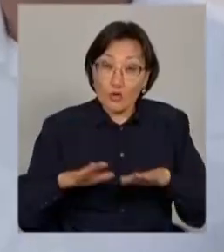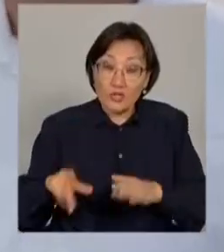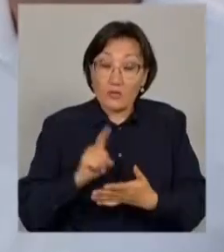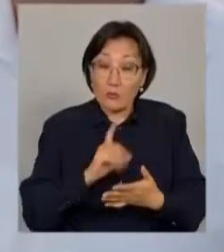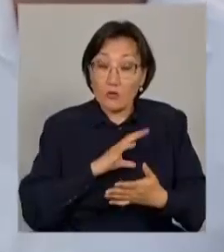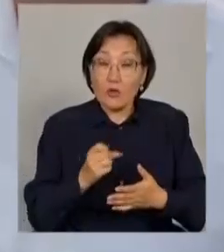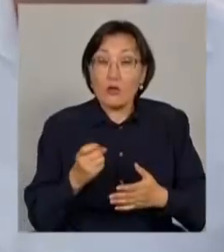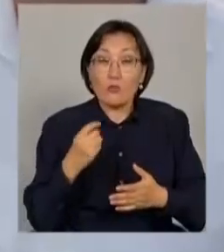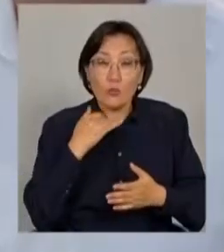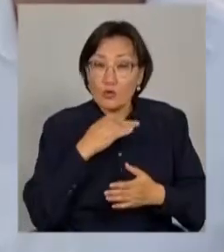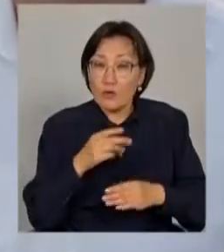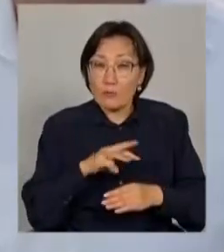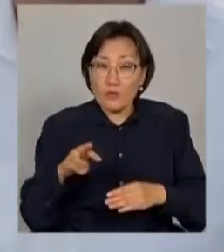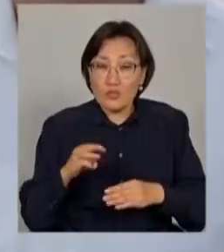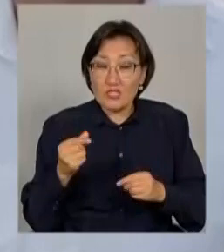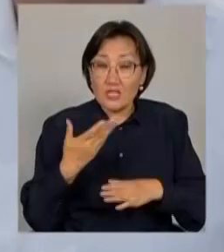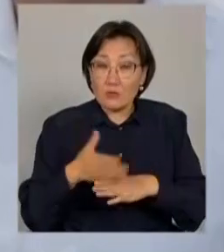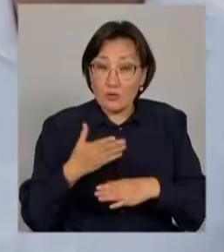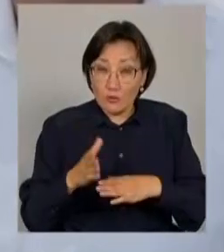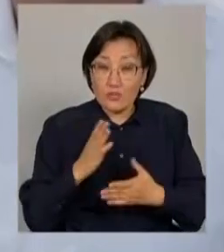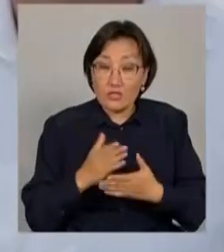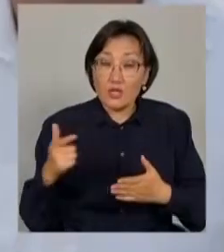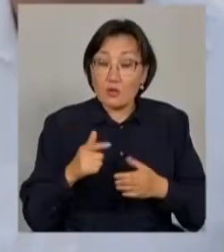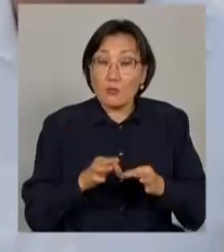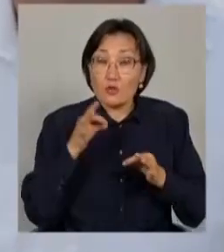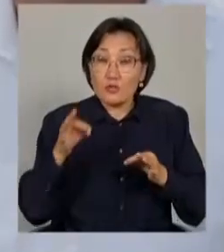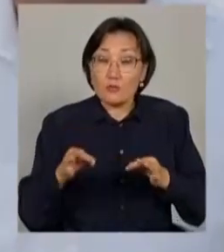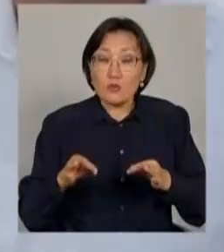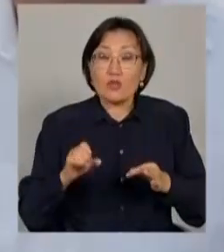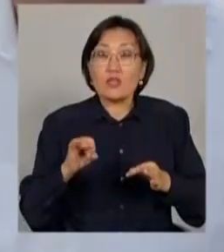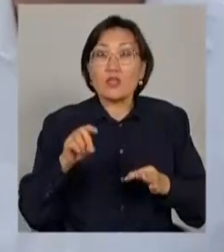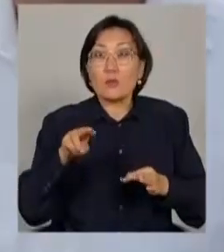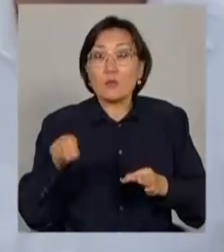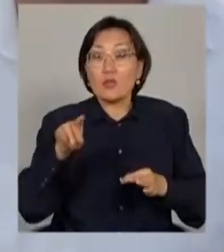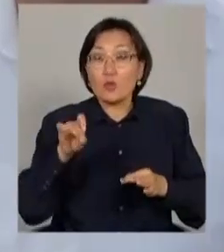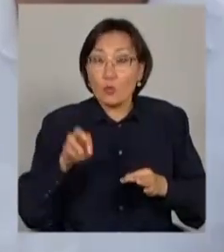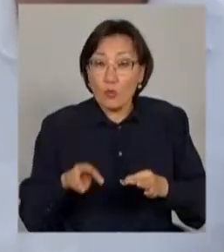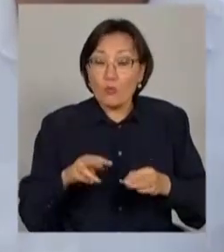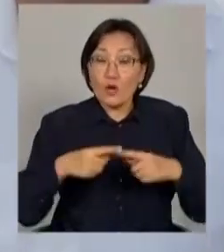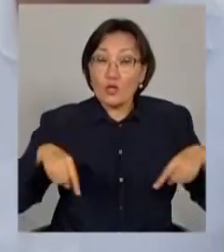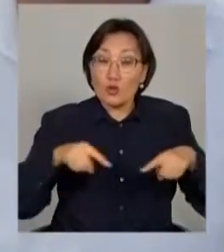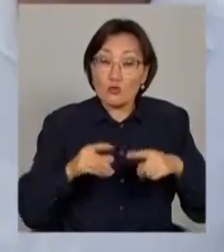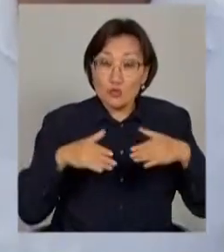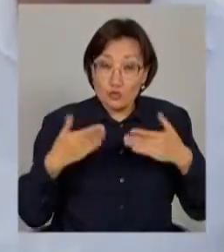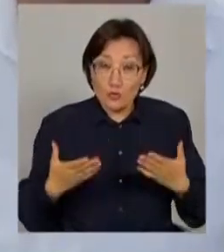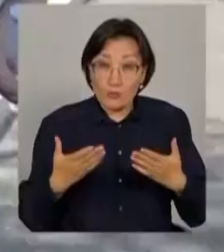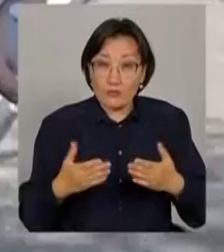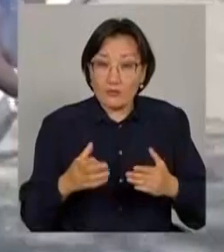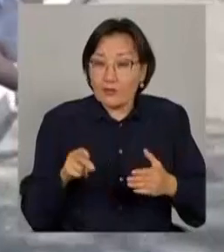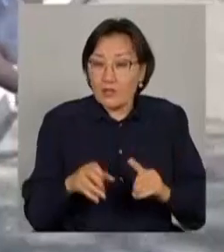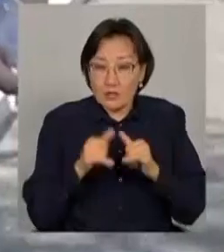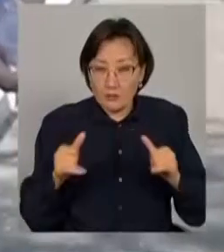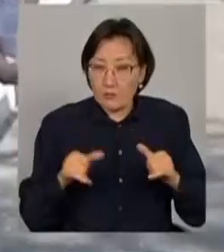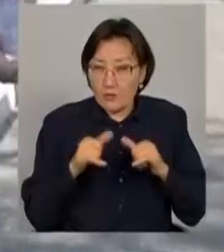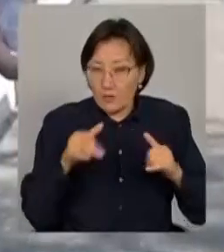миллиондаған қаражат бөлініп жатыр. Мына Атырау өңірінде ешқандай ипподром атша бар жоқ. Сондықтан қалай біз дамимыз? Дамай алмаймыз ғой.